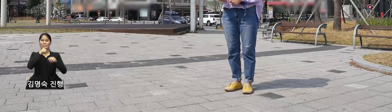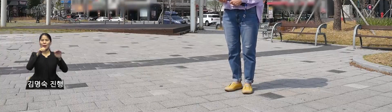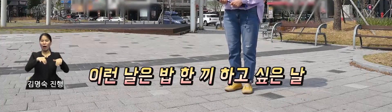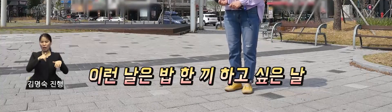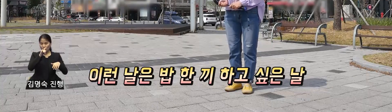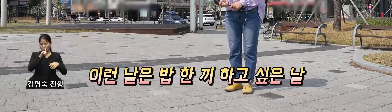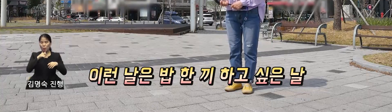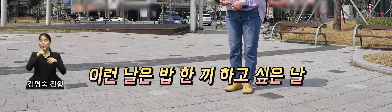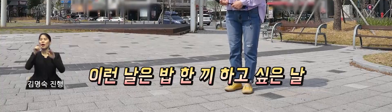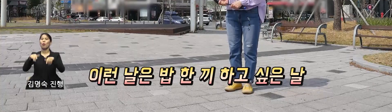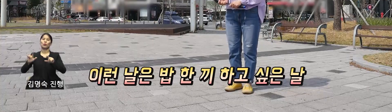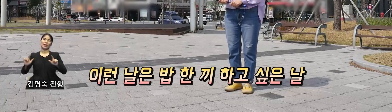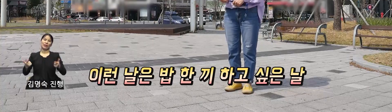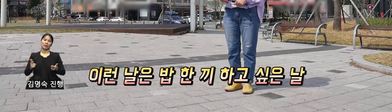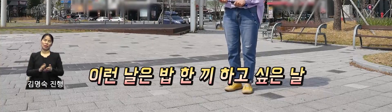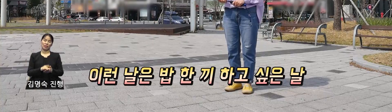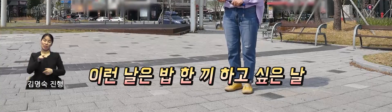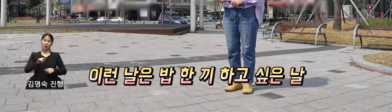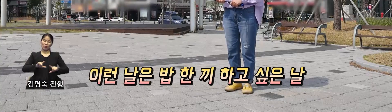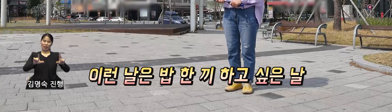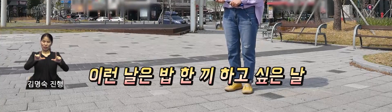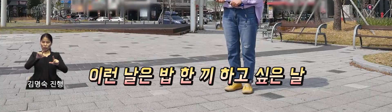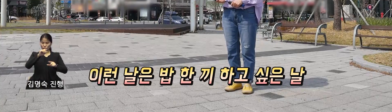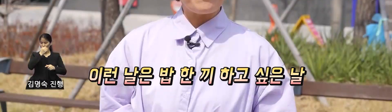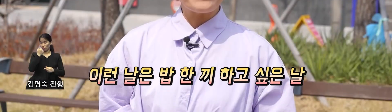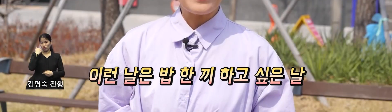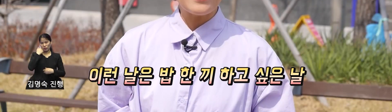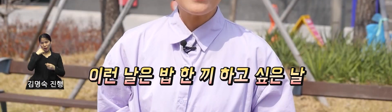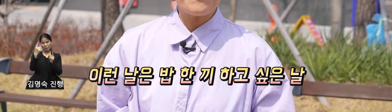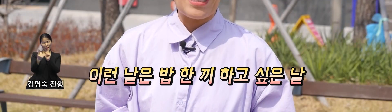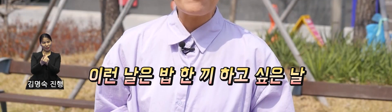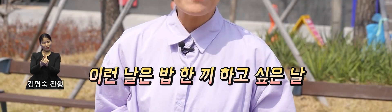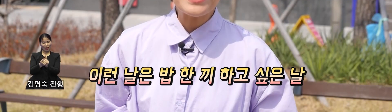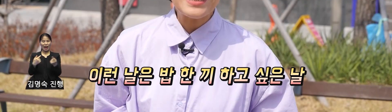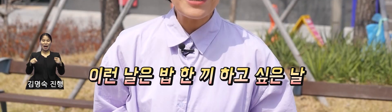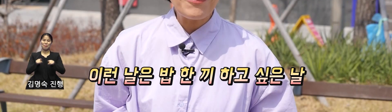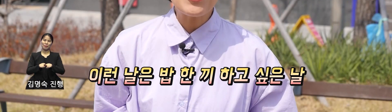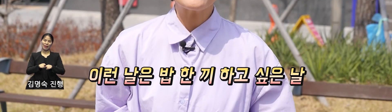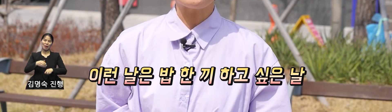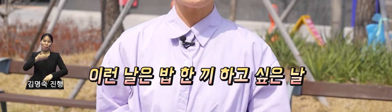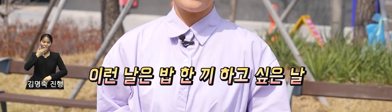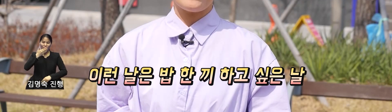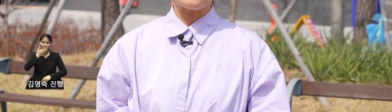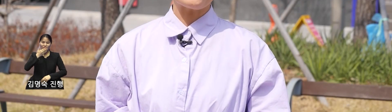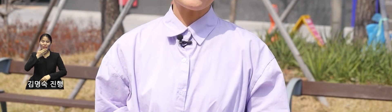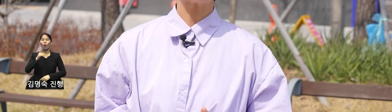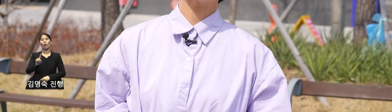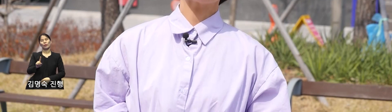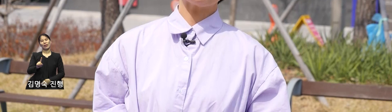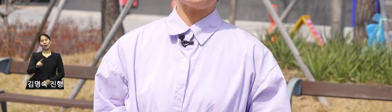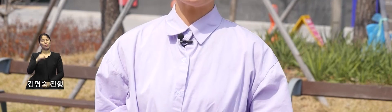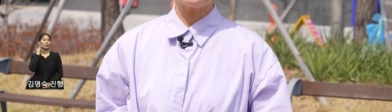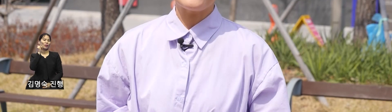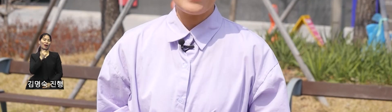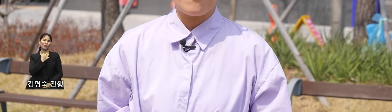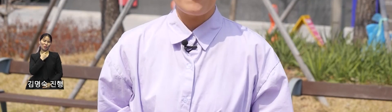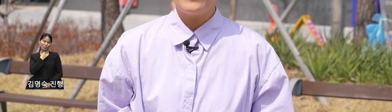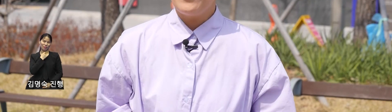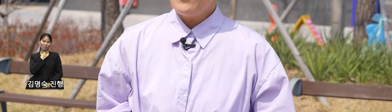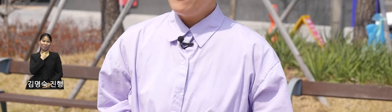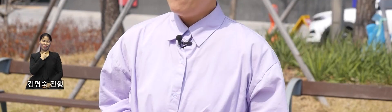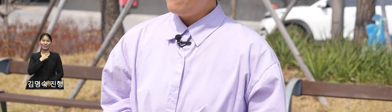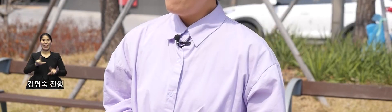않아서 이런 날은 누군가 만나서 오늘 같이 밥 한 끼 먹는 거 어때? 라고 전화하고